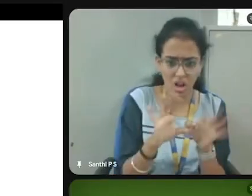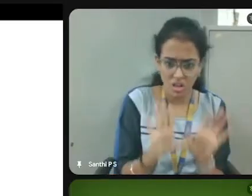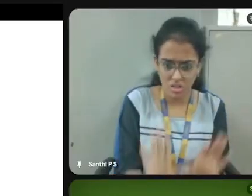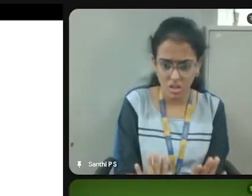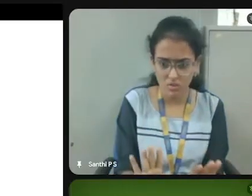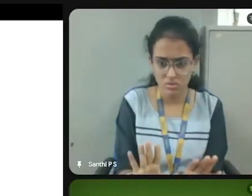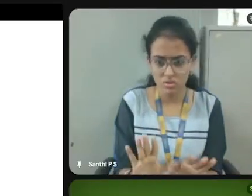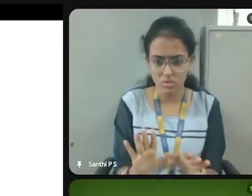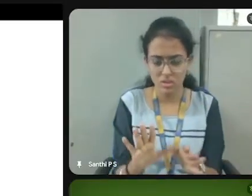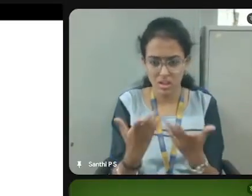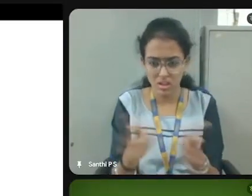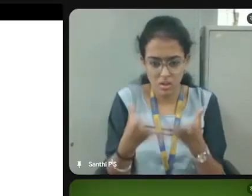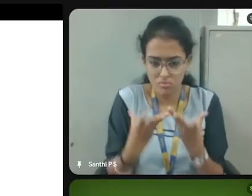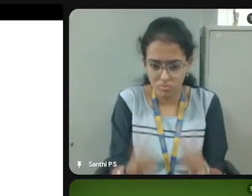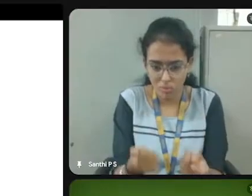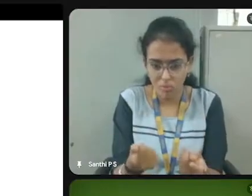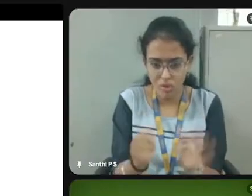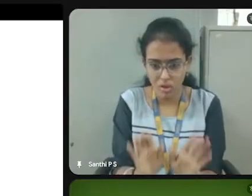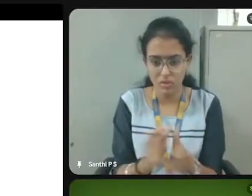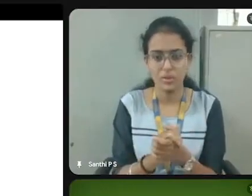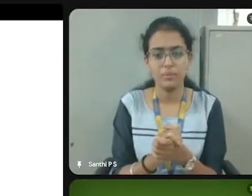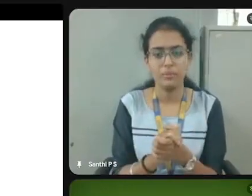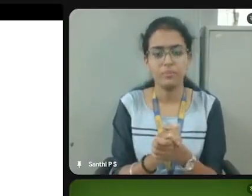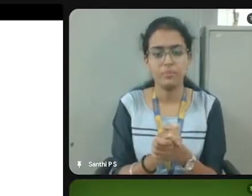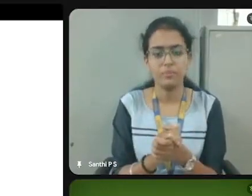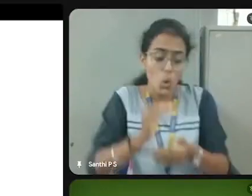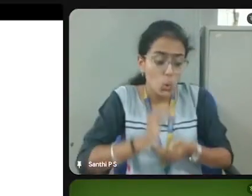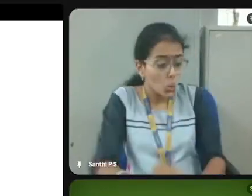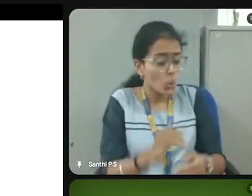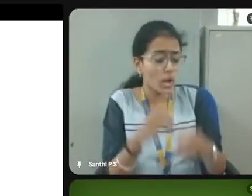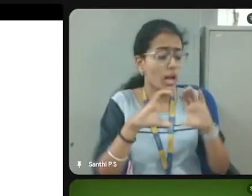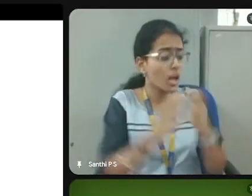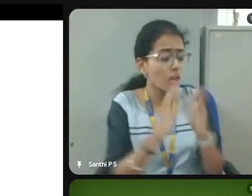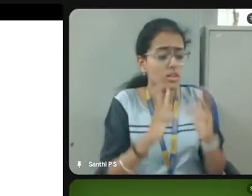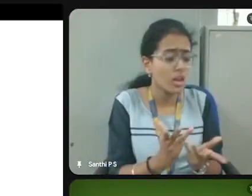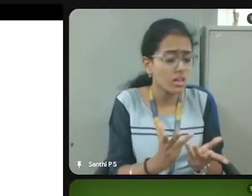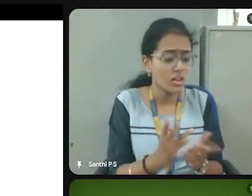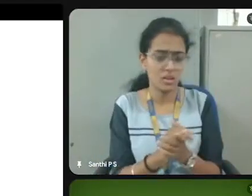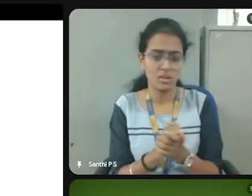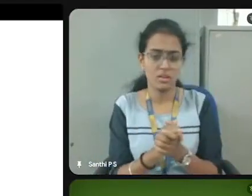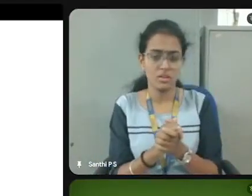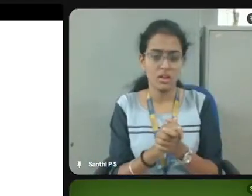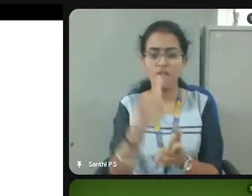ഒരു ഇതുണ്ടാകുമോ എന്ന് അറിയാനായിട്ടായിരുന്നു. കുട്ടി ഏത് ക്ലാസ്സിലാണ് മാം പഠിക്കുന്നത്?